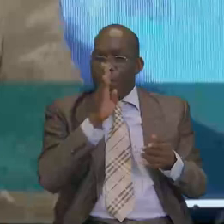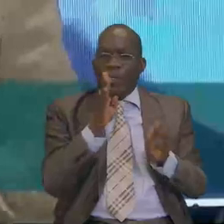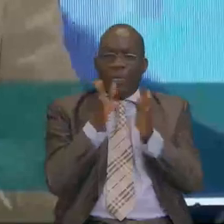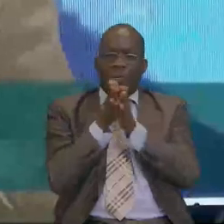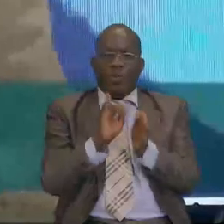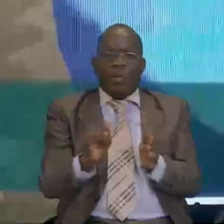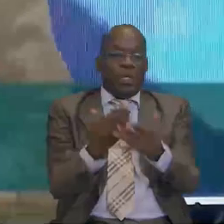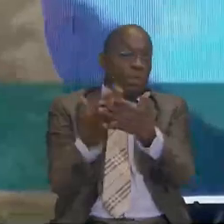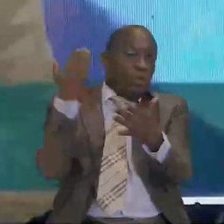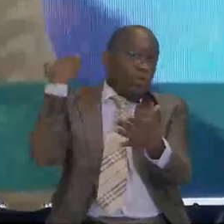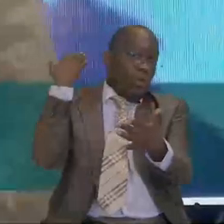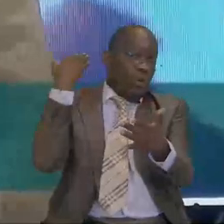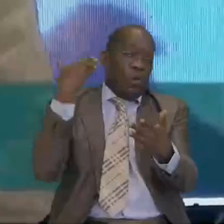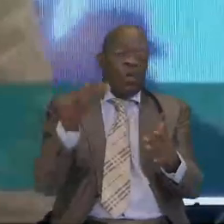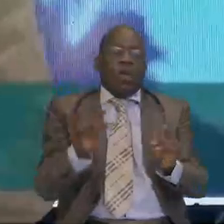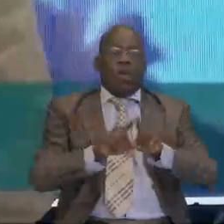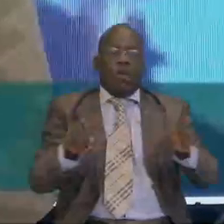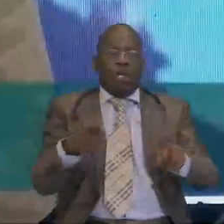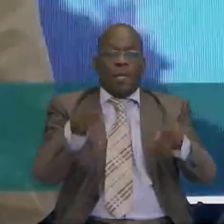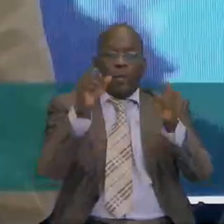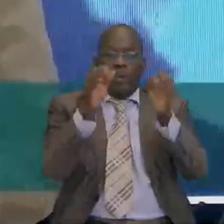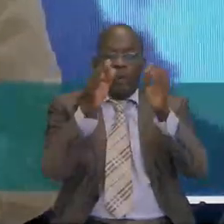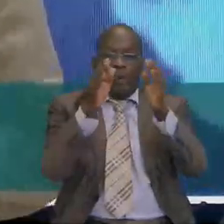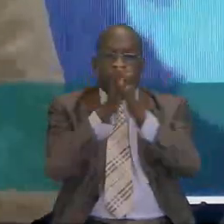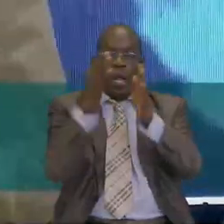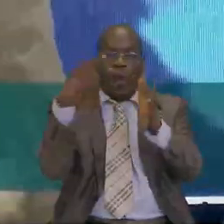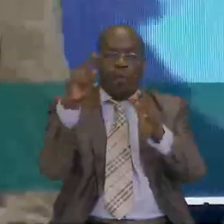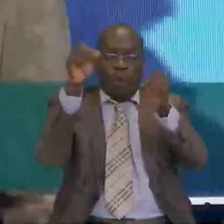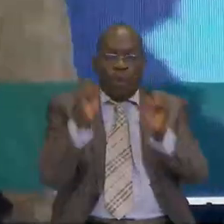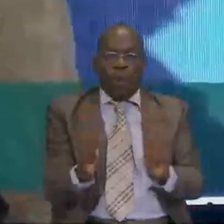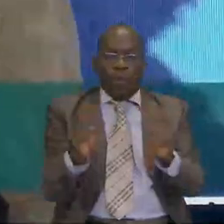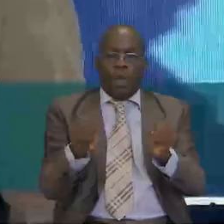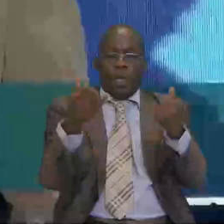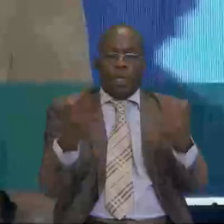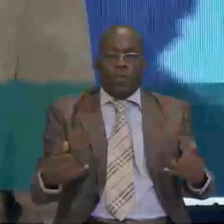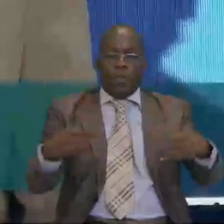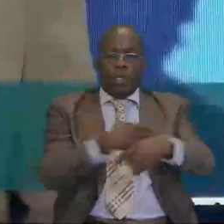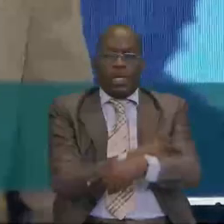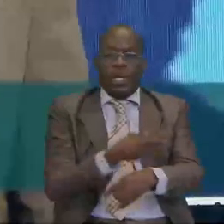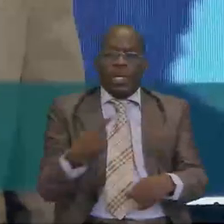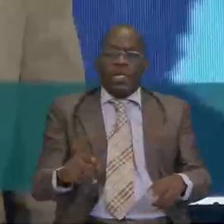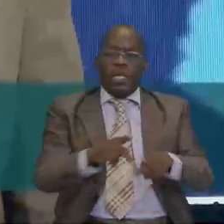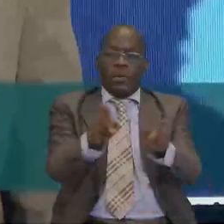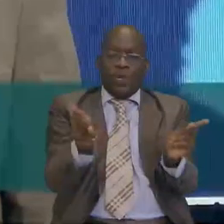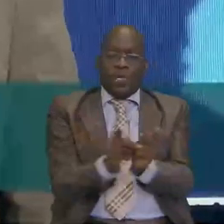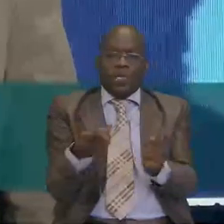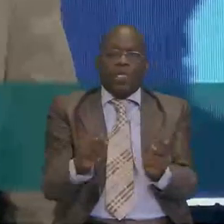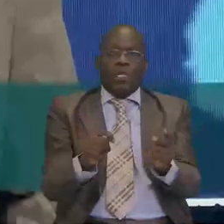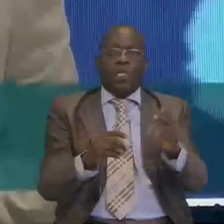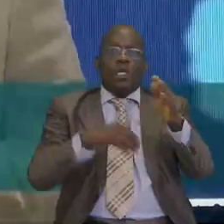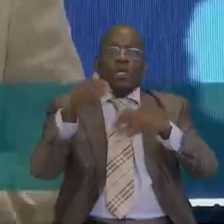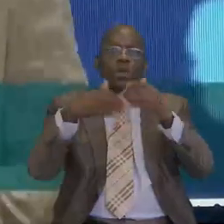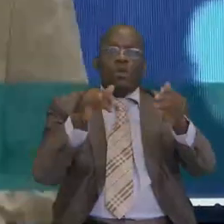hein. Mais la prière pour la puissance d'aujourd'hui, il dit, le lieu, le bâtiment